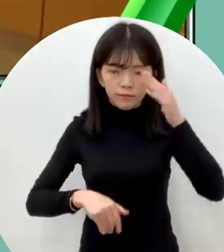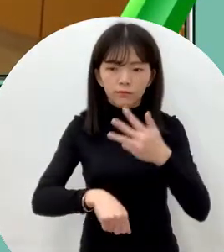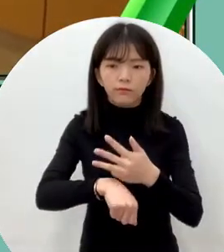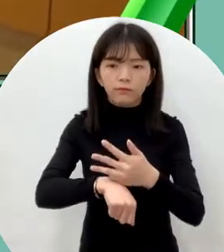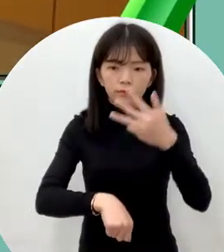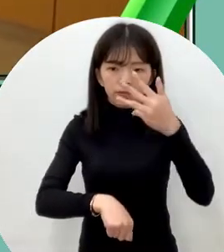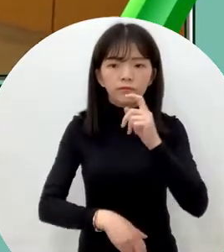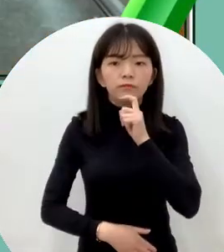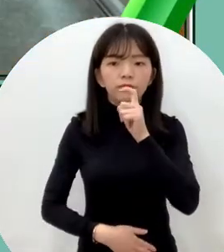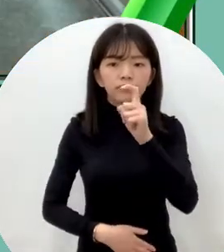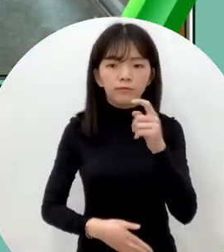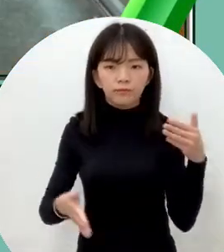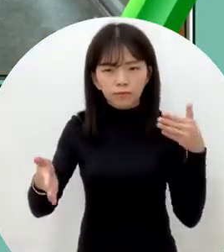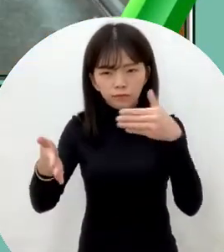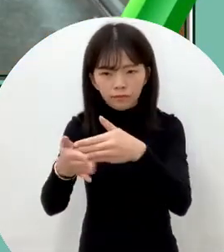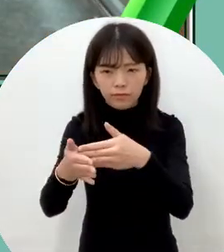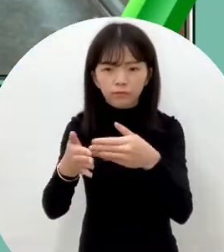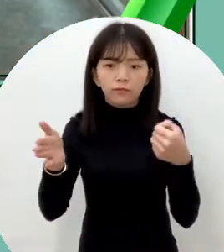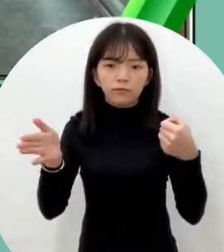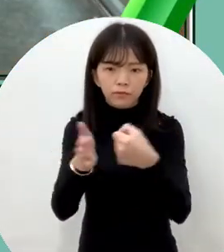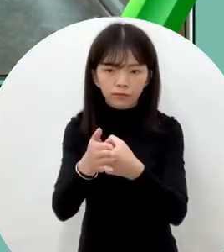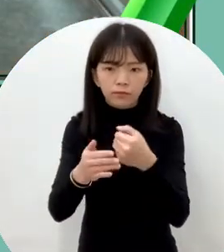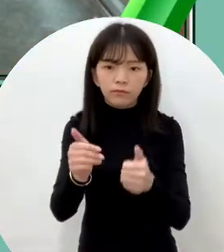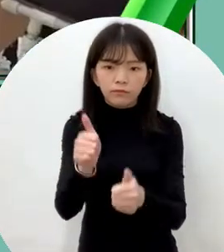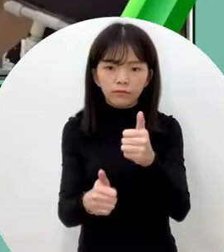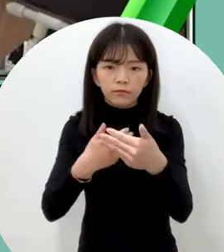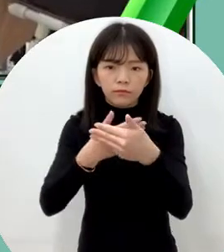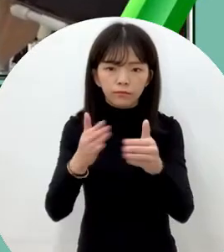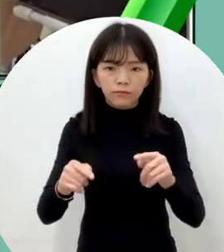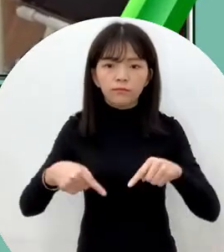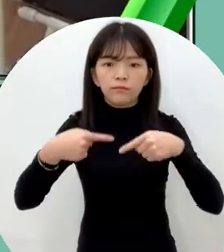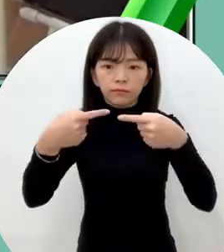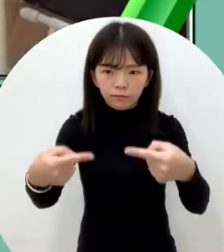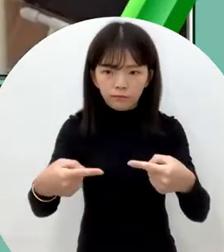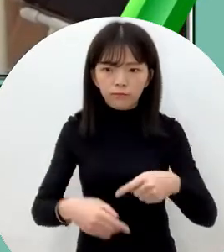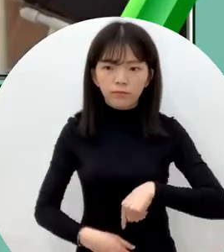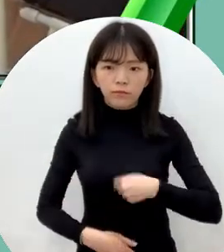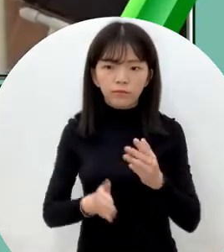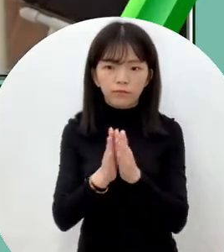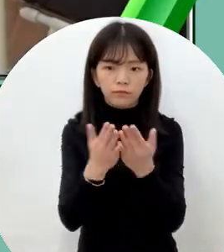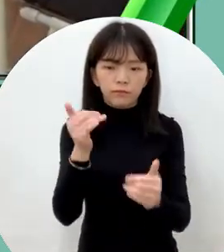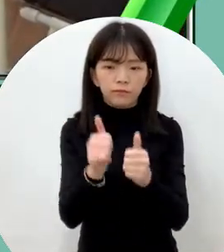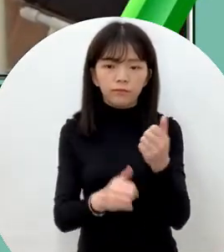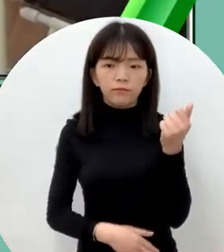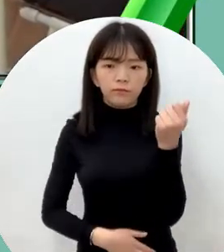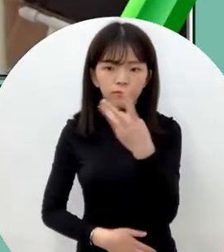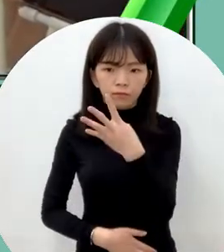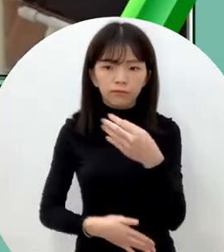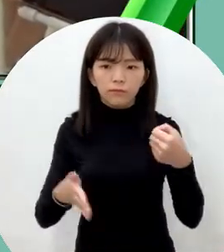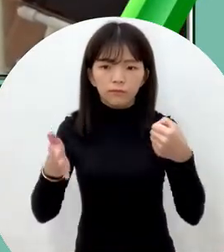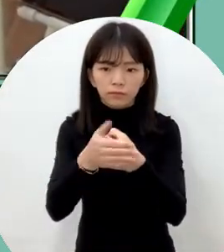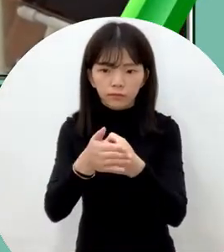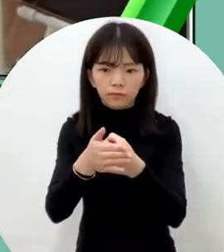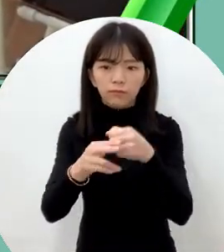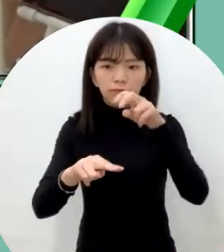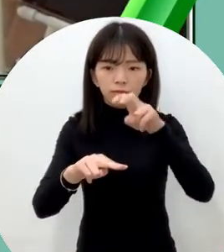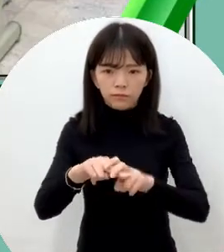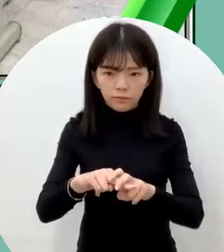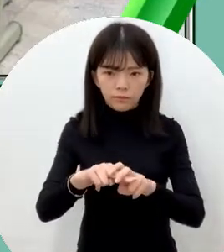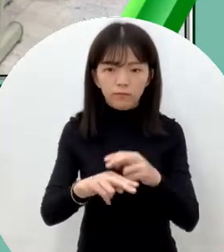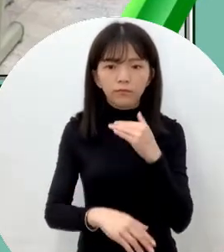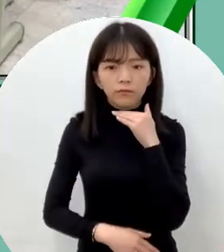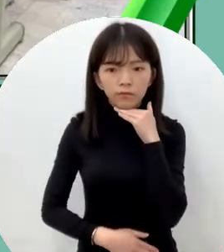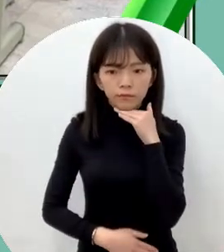수험생들은 8시 10분까지 지정된 시험실에 입실해 본인의 수험 번호가 부착된 좌석에 앉아 대기해야 합니다.